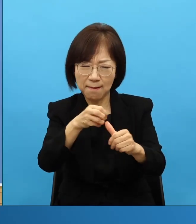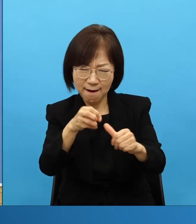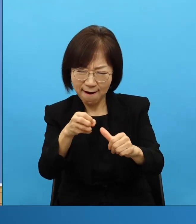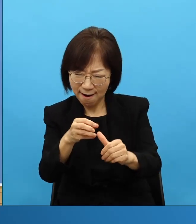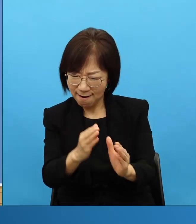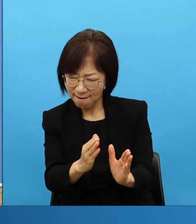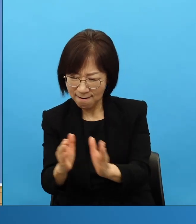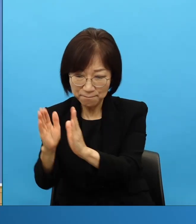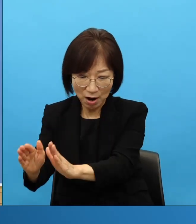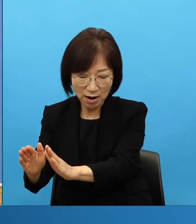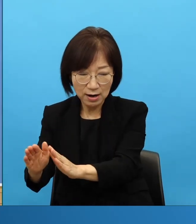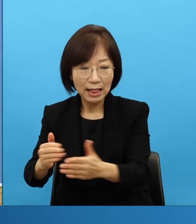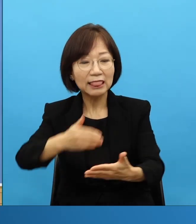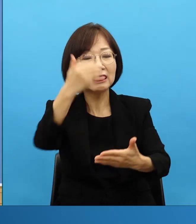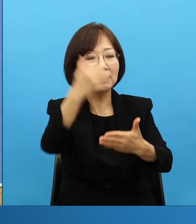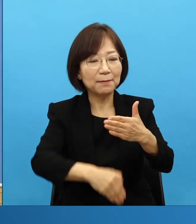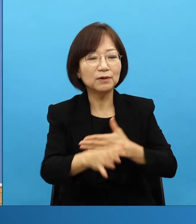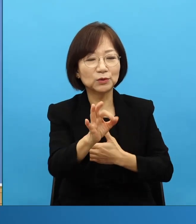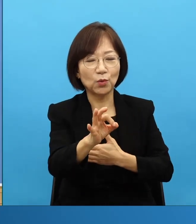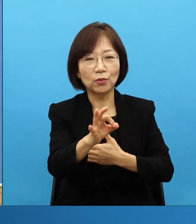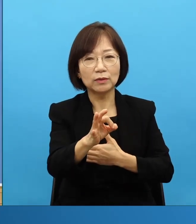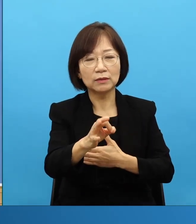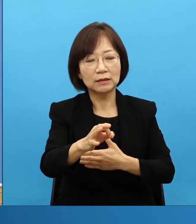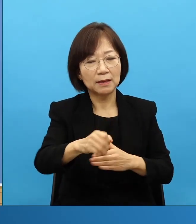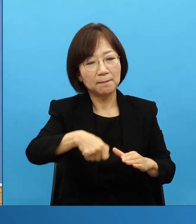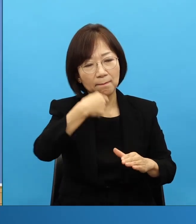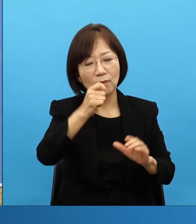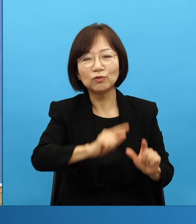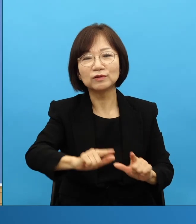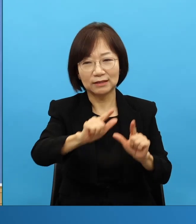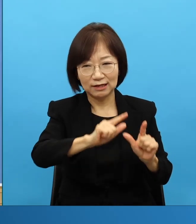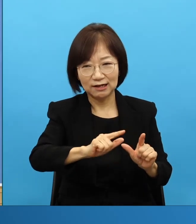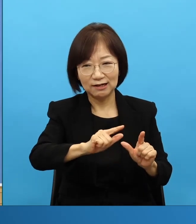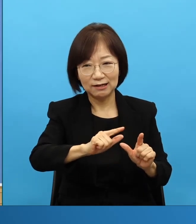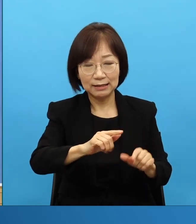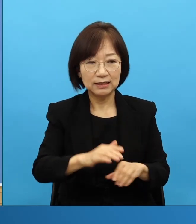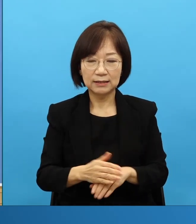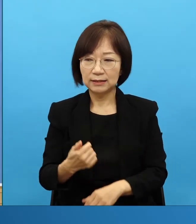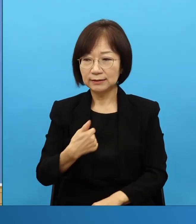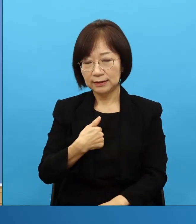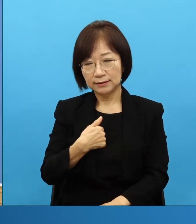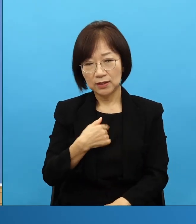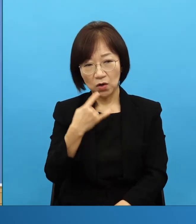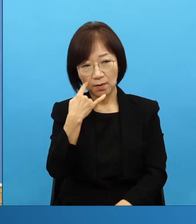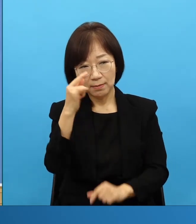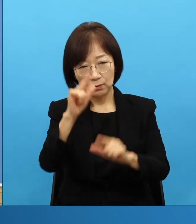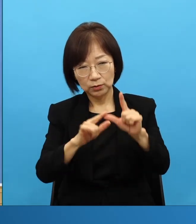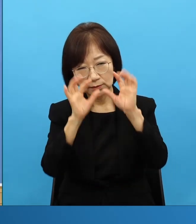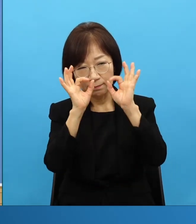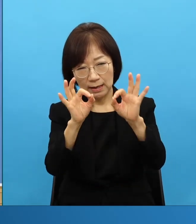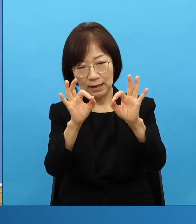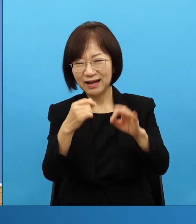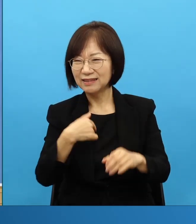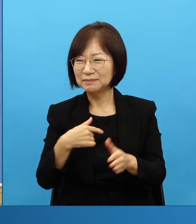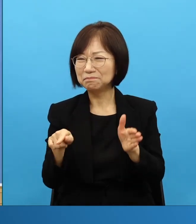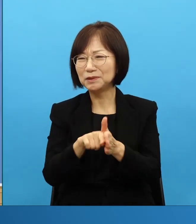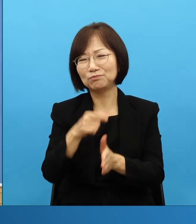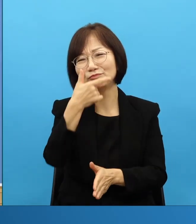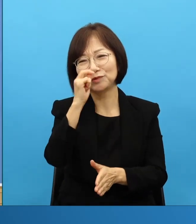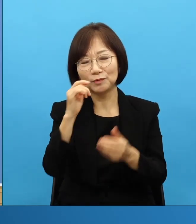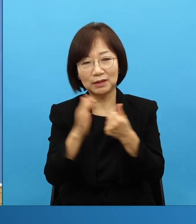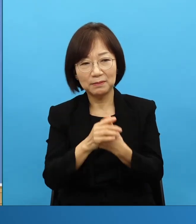거죠. And with that, we will live off that month. 나는 그때 믿음 없으니까 참 어리석다 이런 생각을 했는데